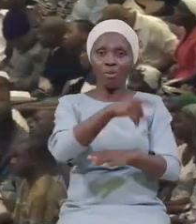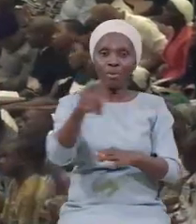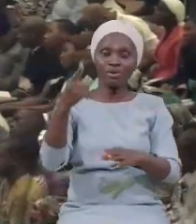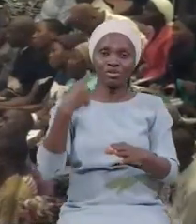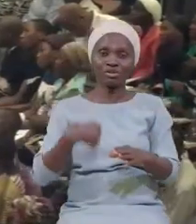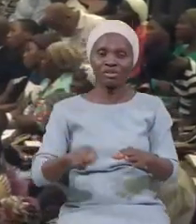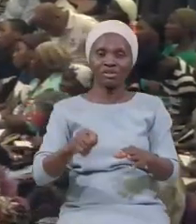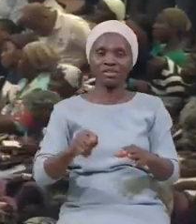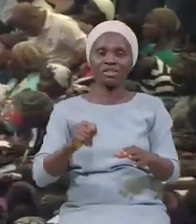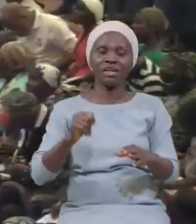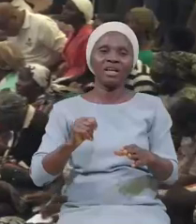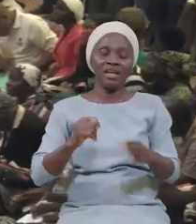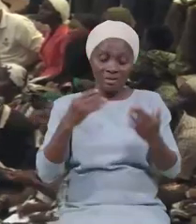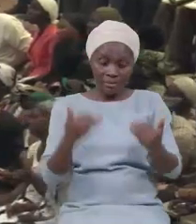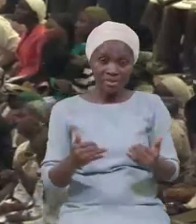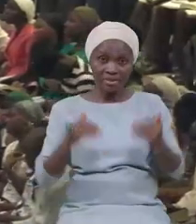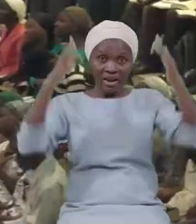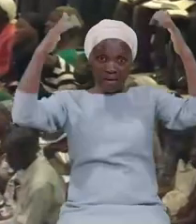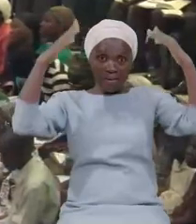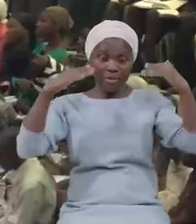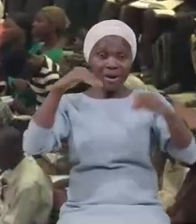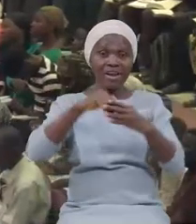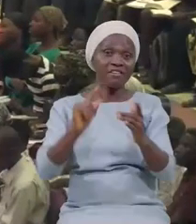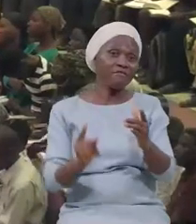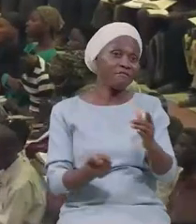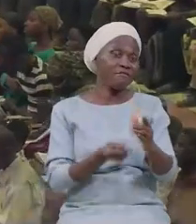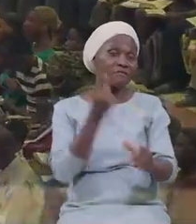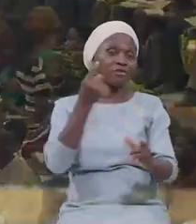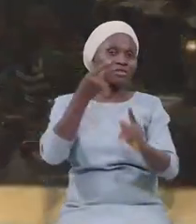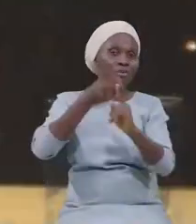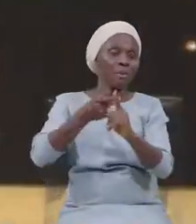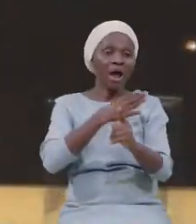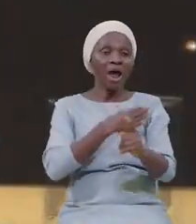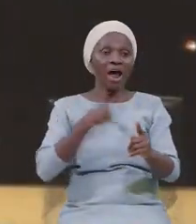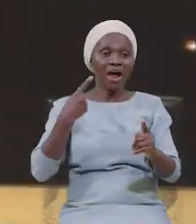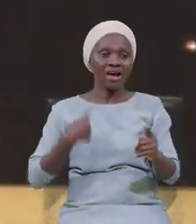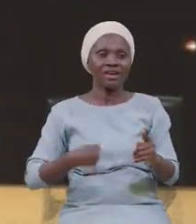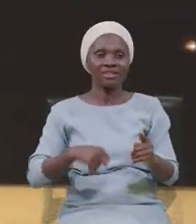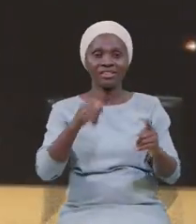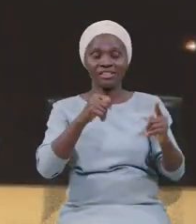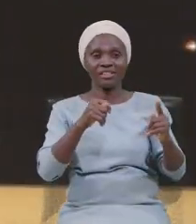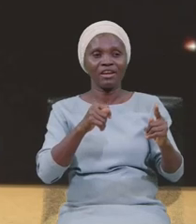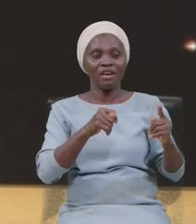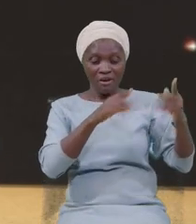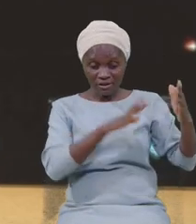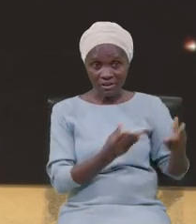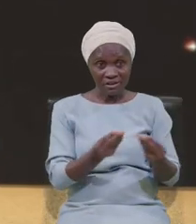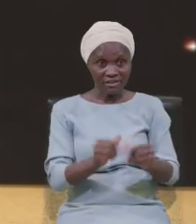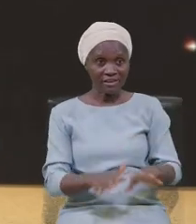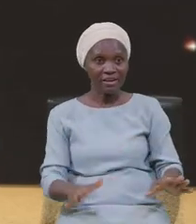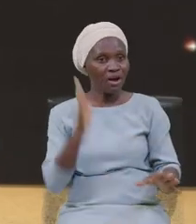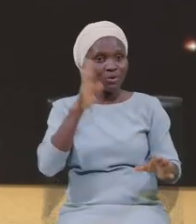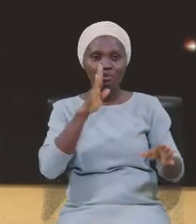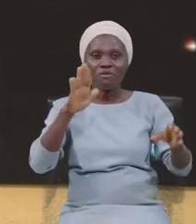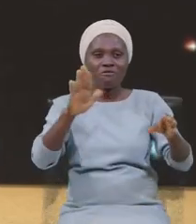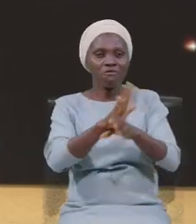de la première et de l'arrière-saison, comme autrefois. Les airs se rempliront de blé